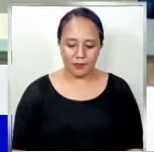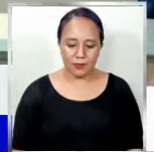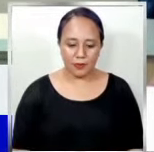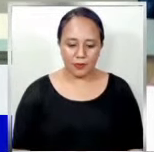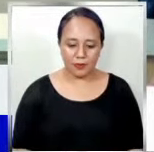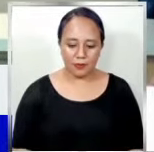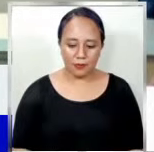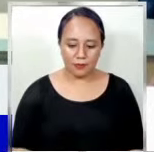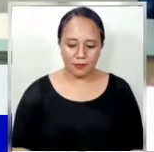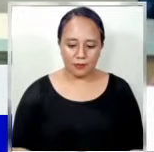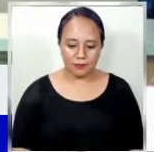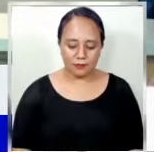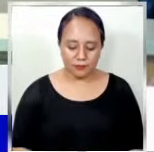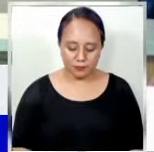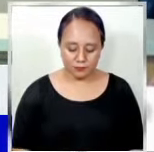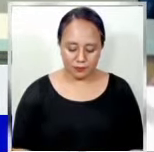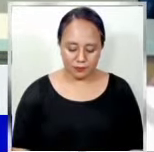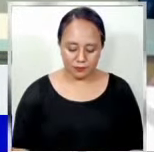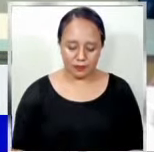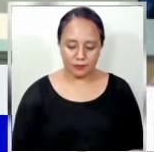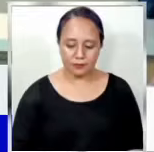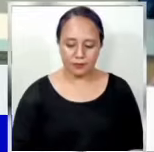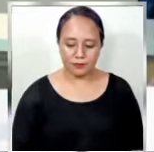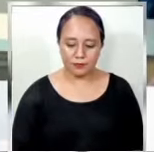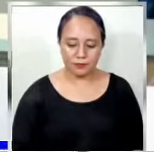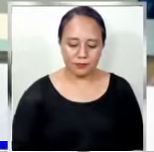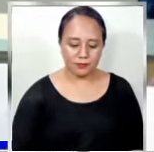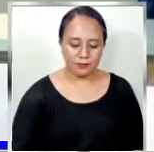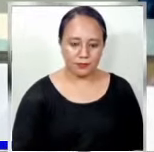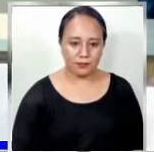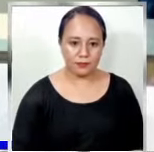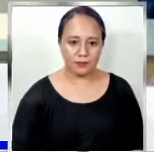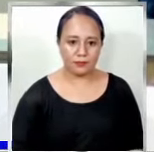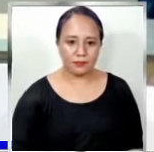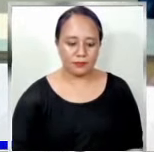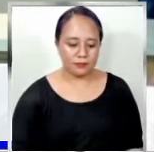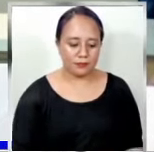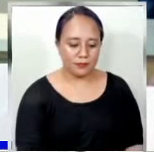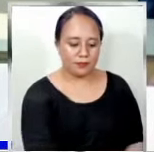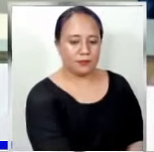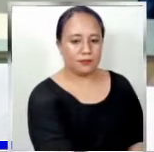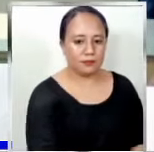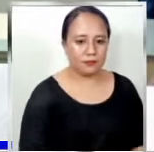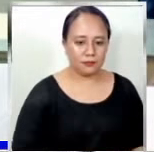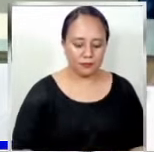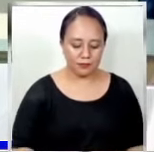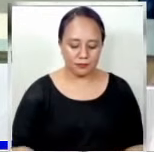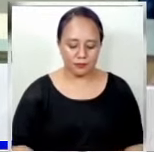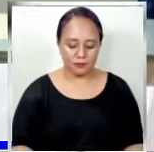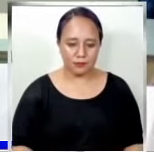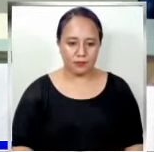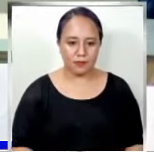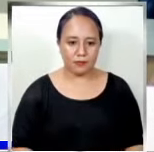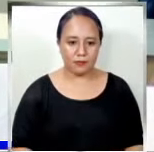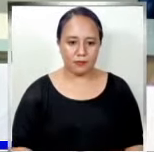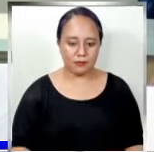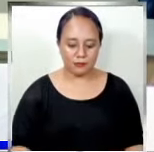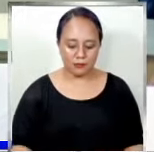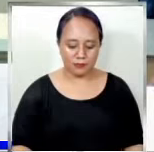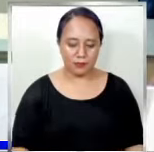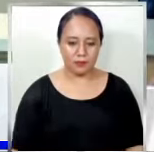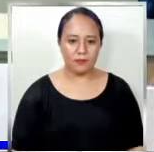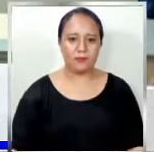na window dun sa ilalim ng CR. Binasag niya, dun siya sumuot para makapasok sa loob ng